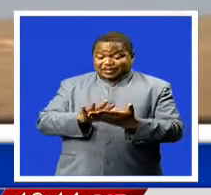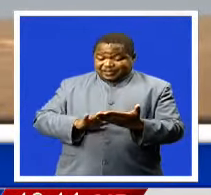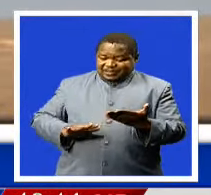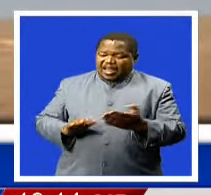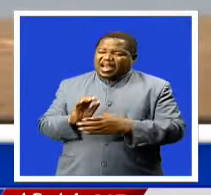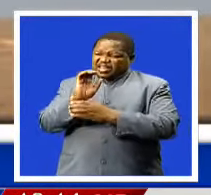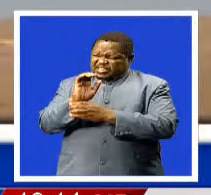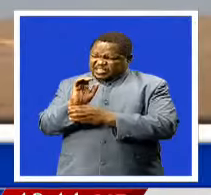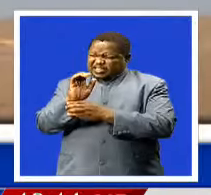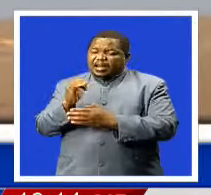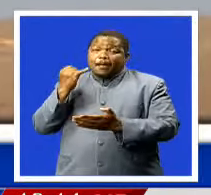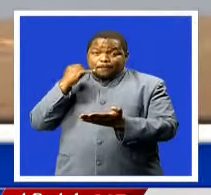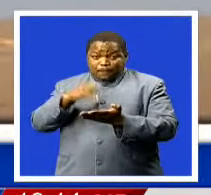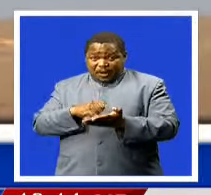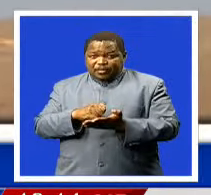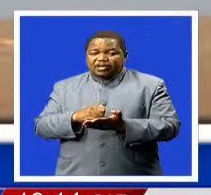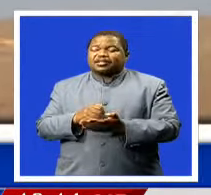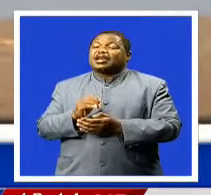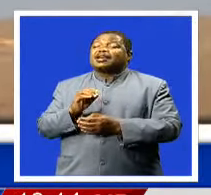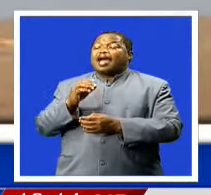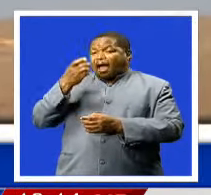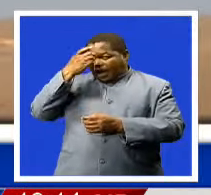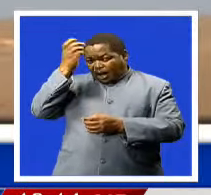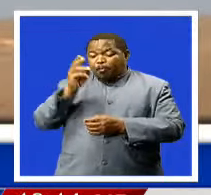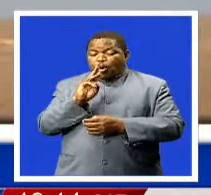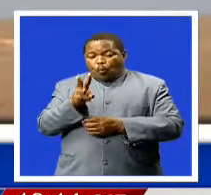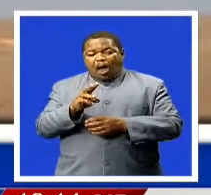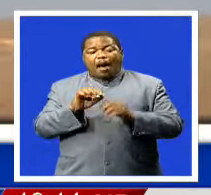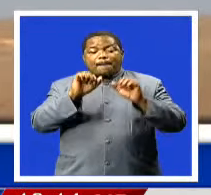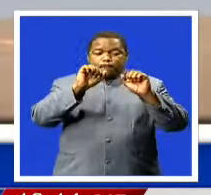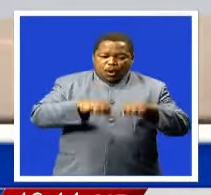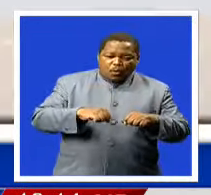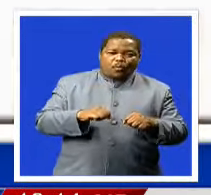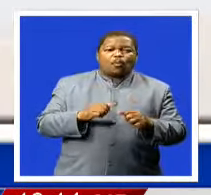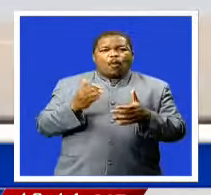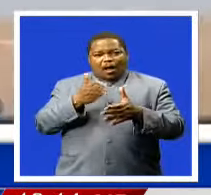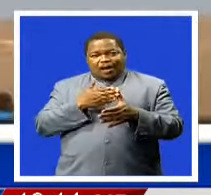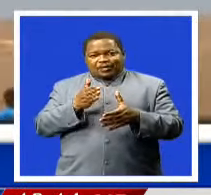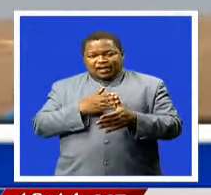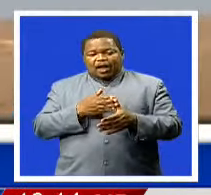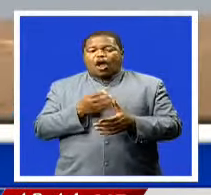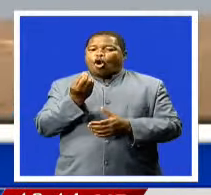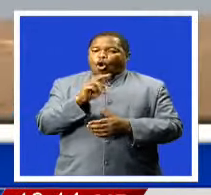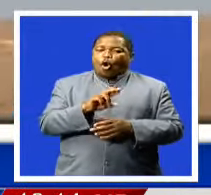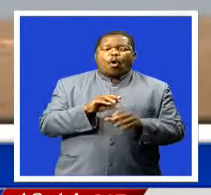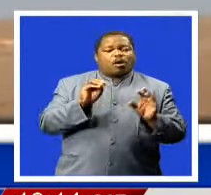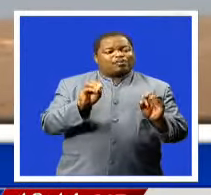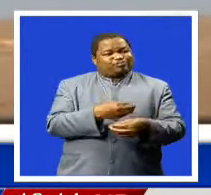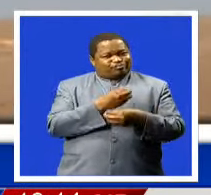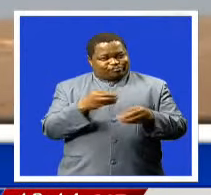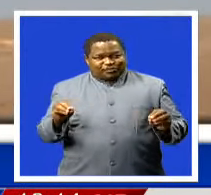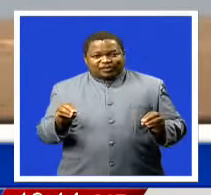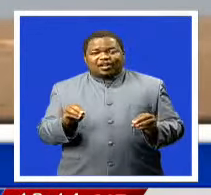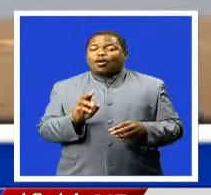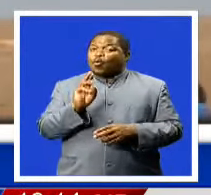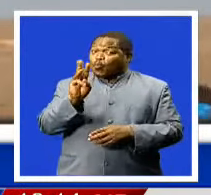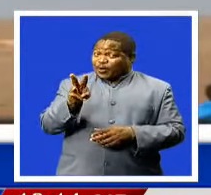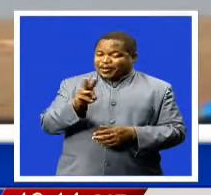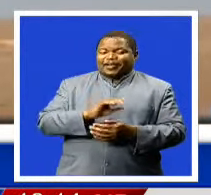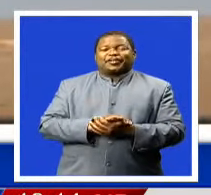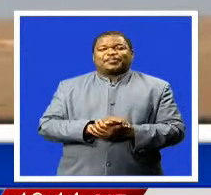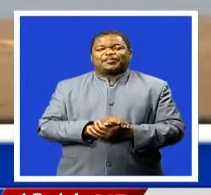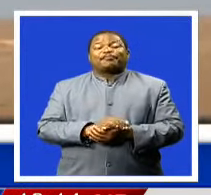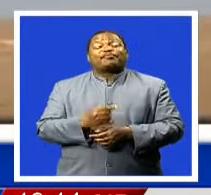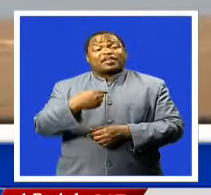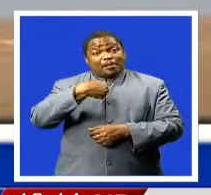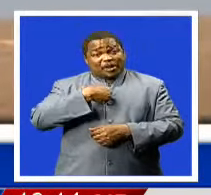apply eve ngahulumende kwekuthi hulumende umphendvula uthi kwekuthi ke stokhuta lokho malangeni